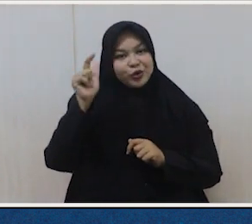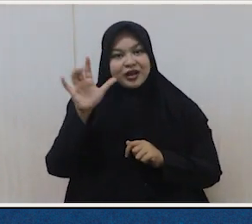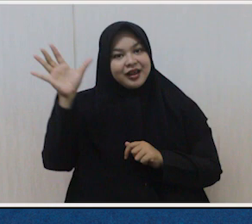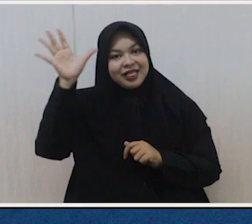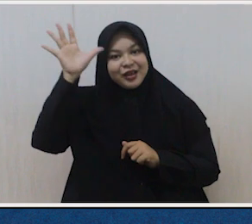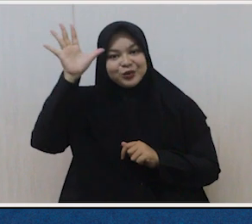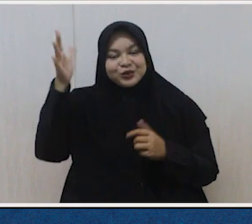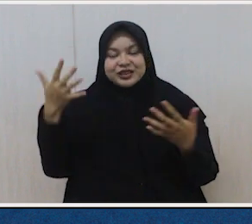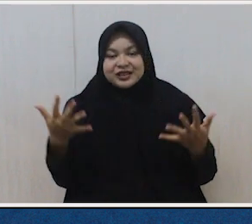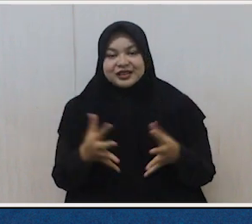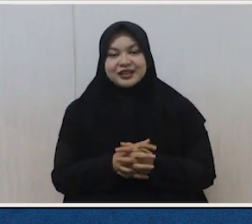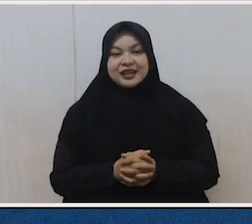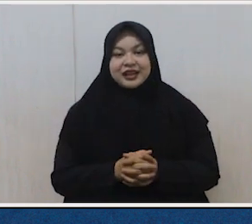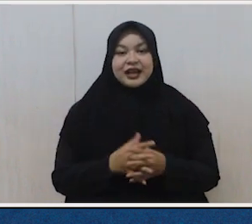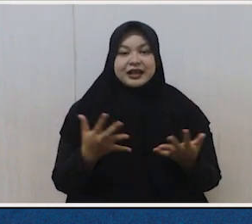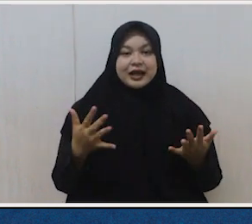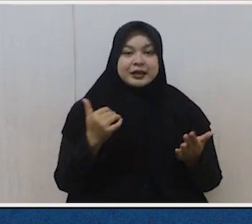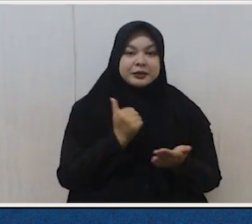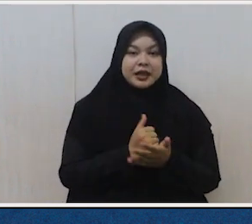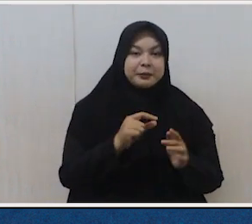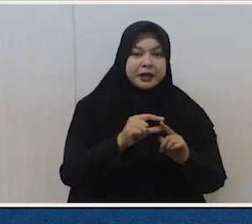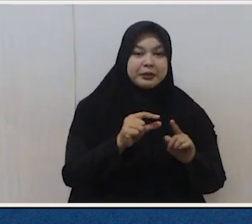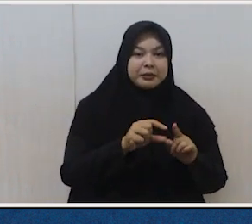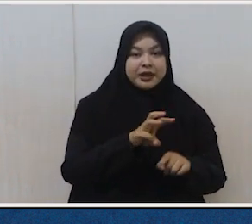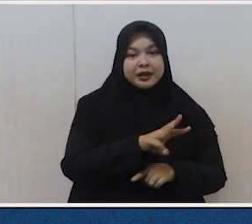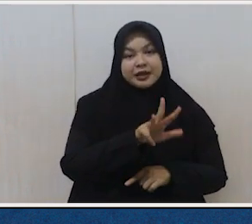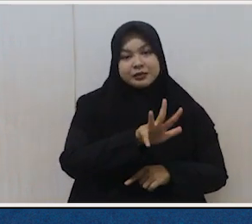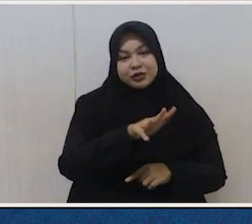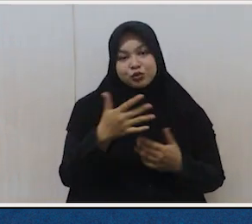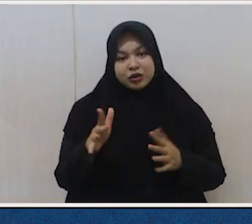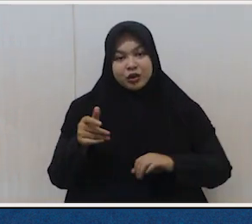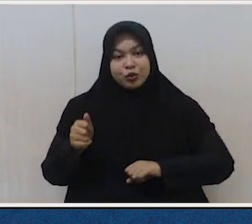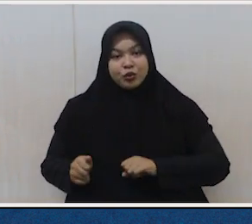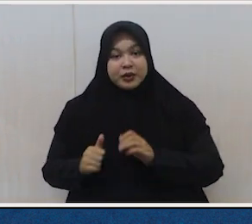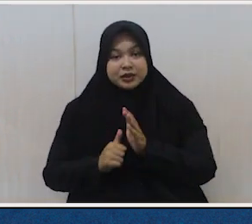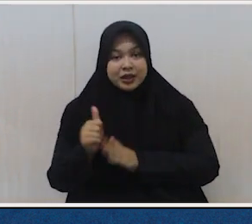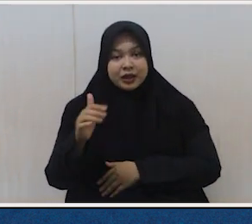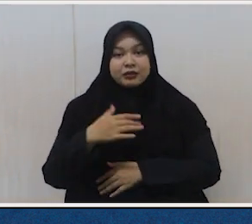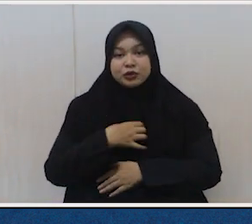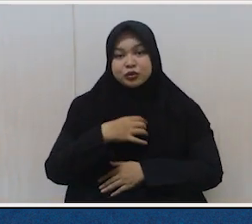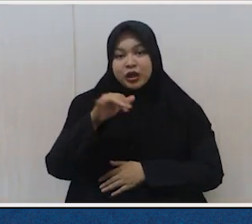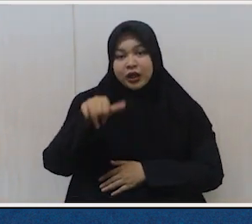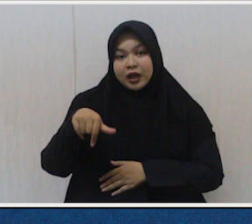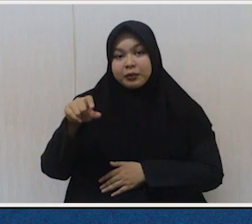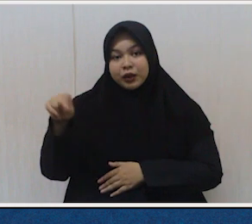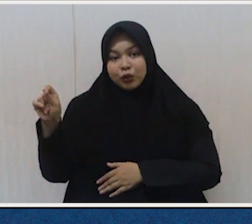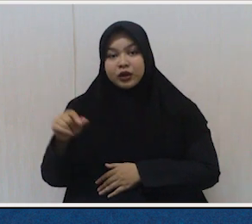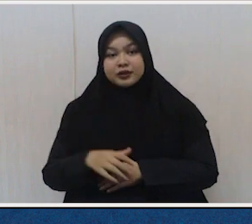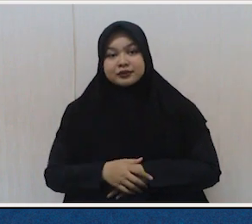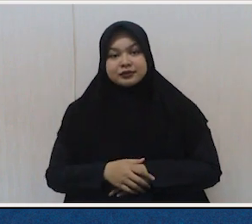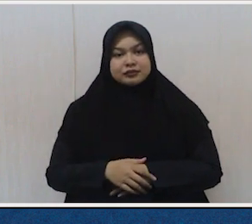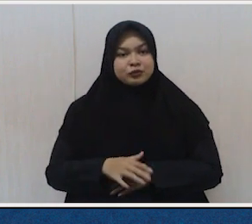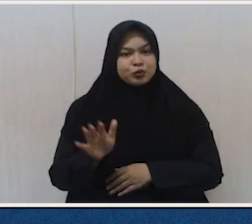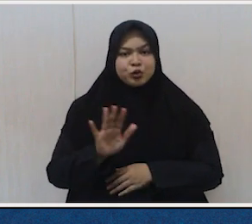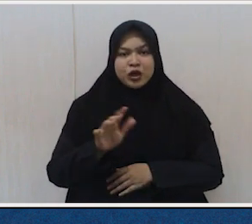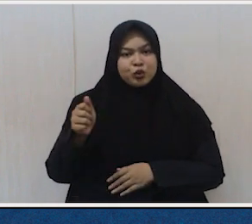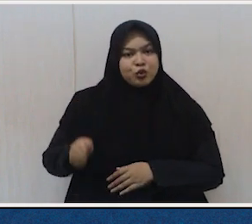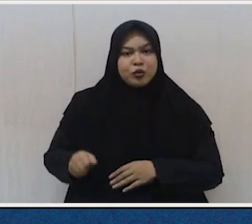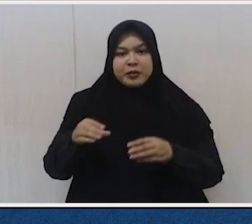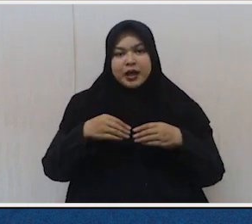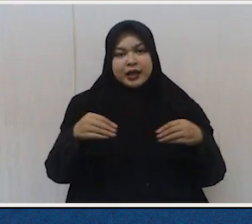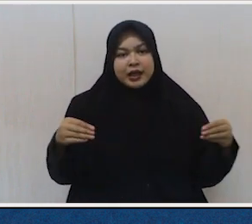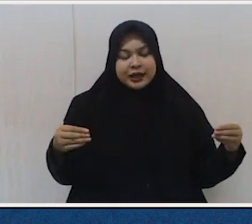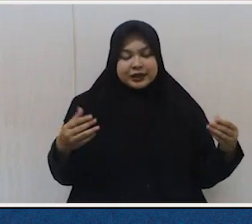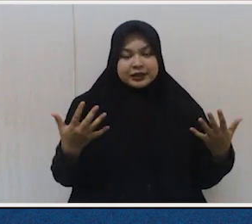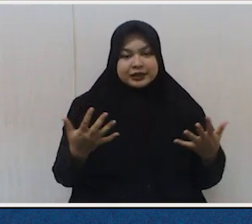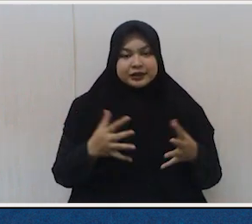iya tetapi sebenarnya PP 39 tu ya Hukum Acara sudah Mas ya sebenarnya kan seut saya Iya kan bukan hukum materil itu kan hukum